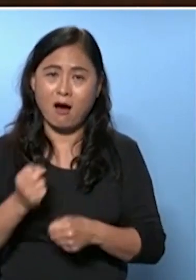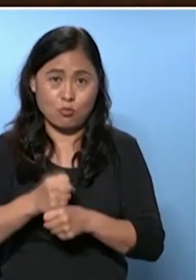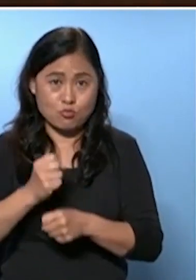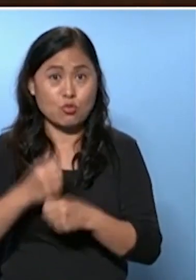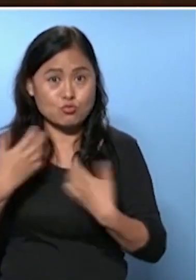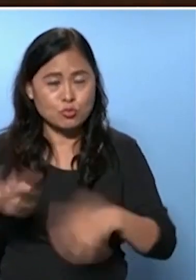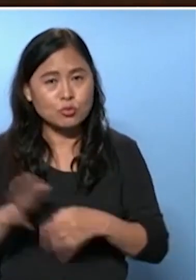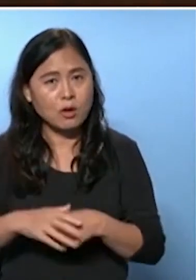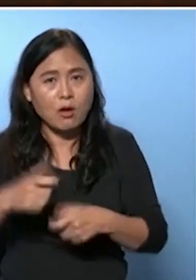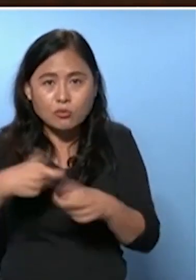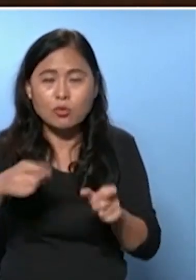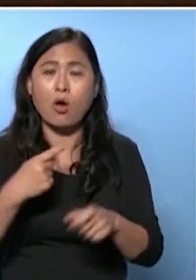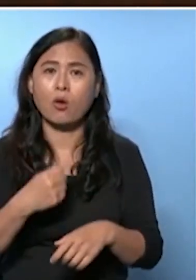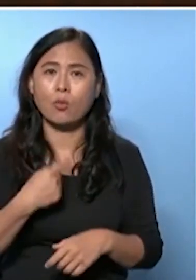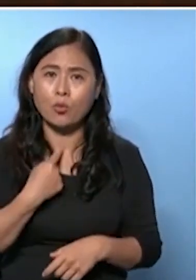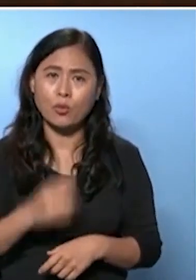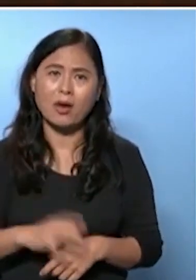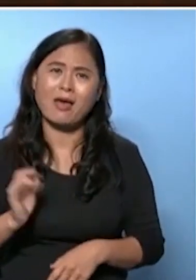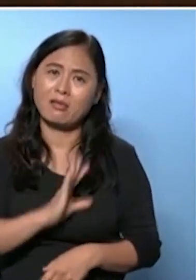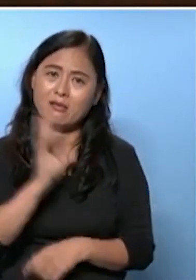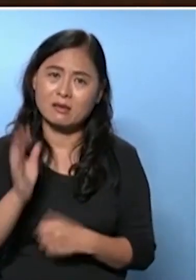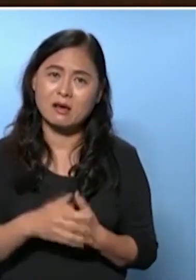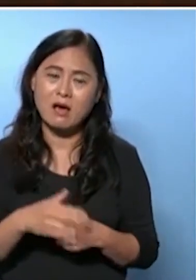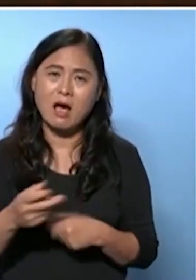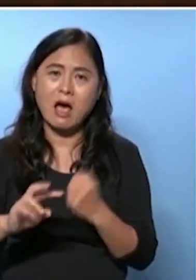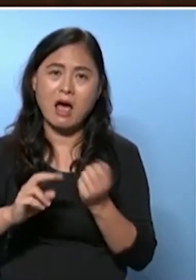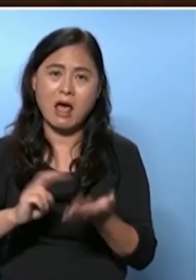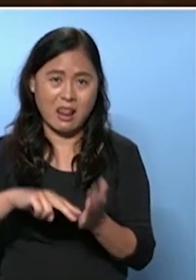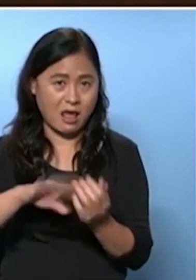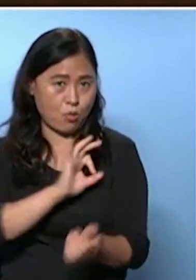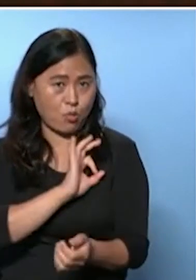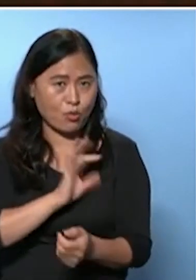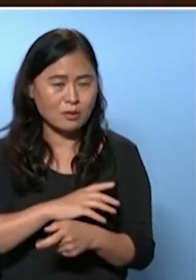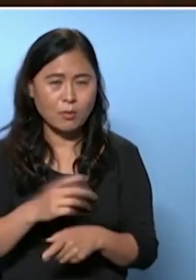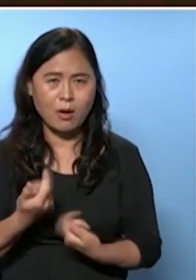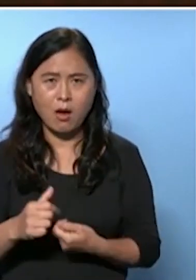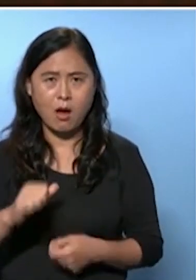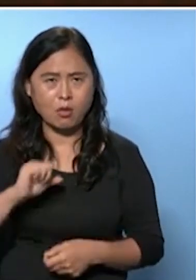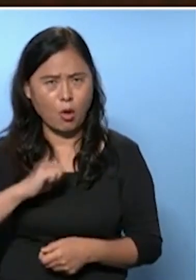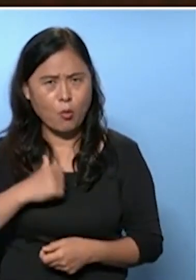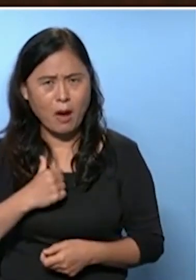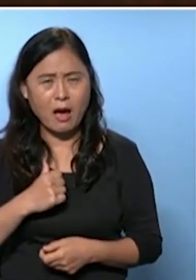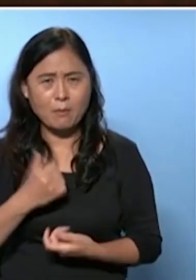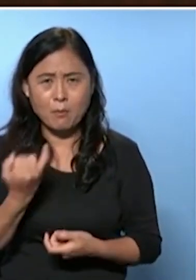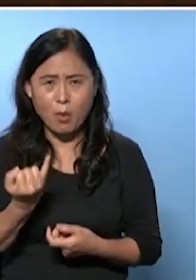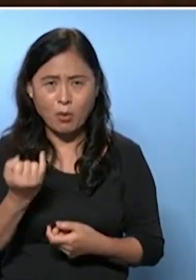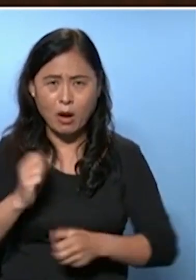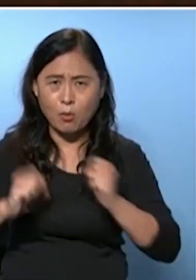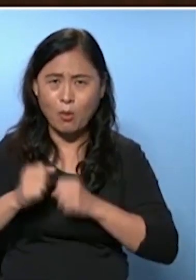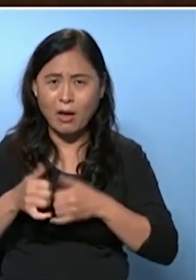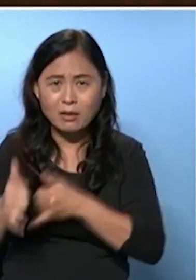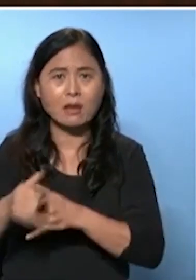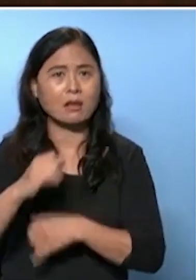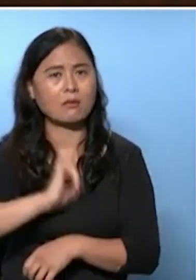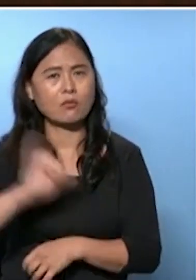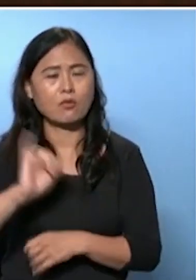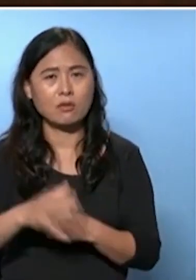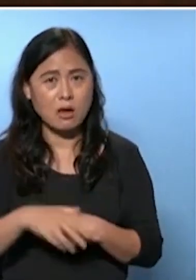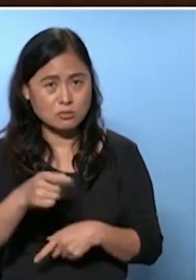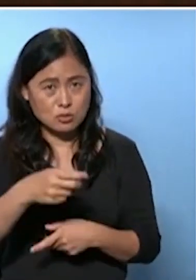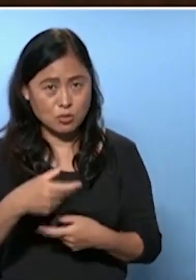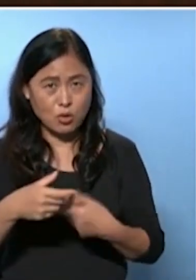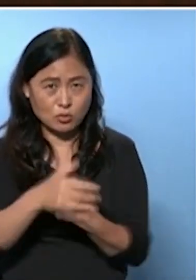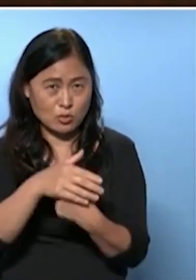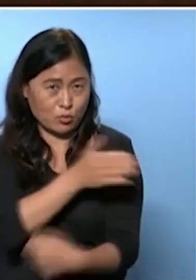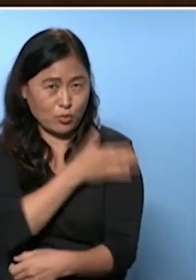啦，天經地義㗎啦，係咪？點可以做啲無良立法會議員點可以做啲無良僱主嘅行為，要減我哋啲僱